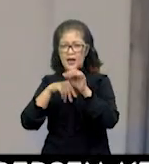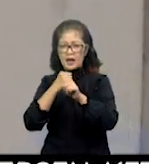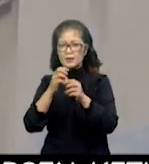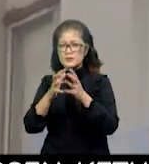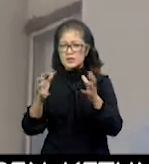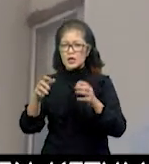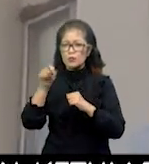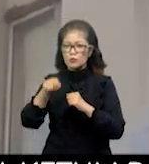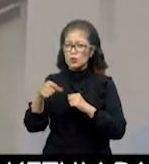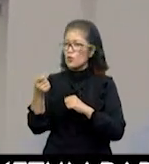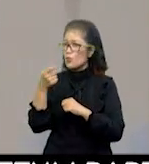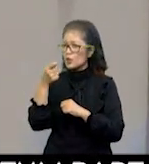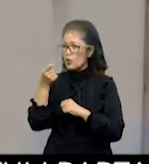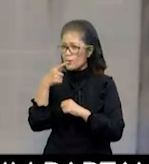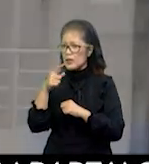dan logistik terpenuhi.